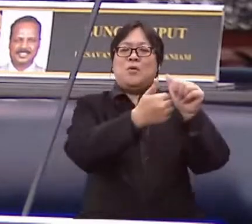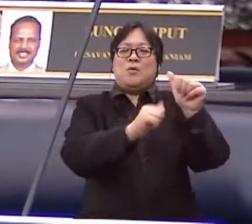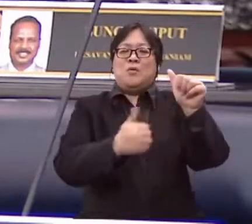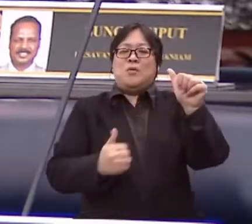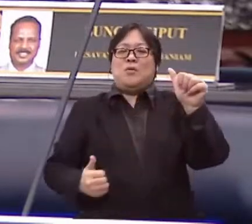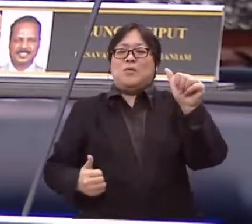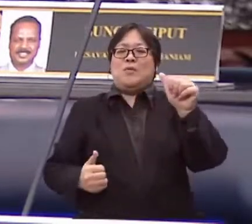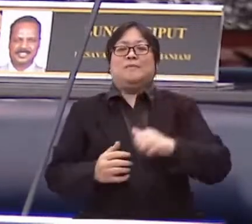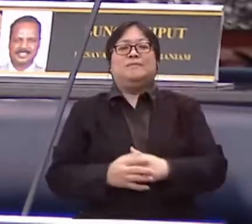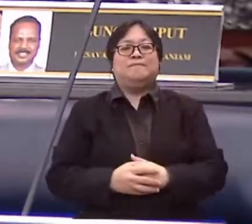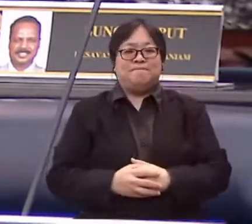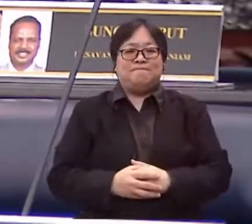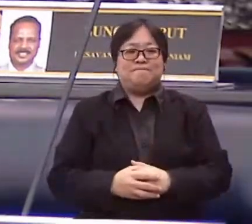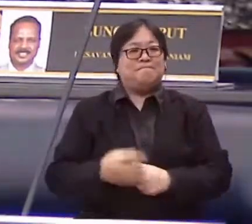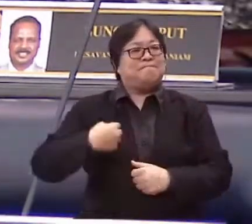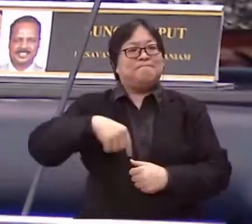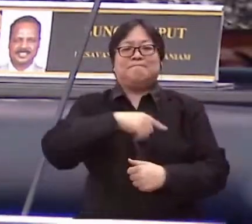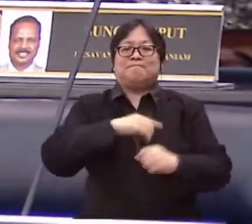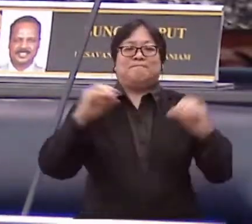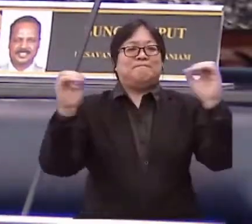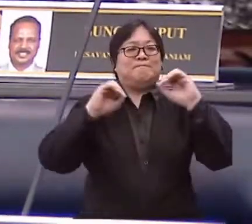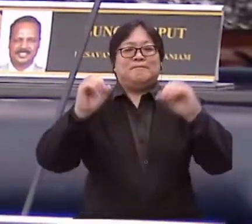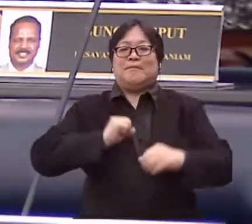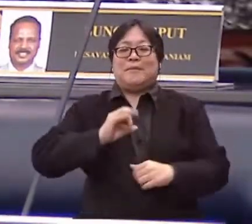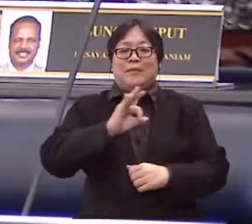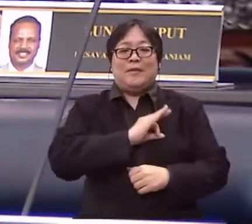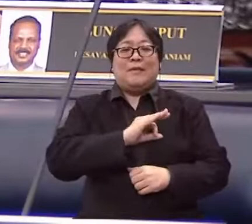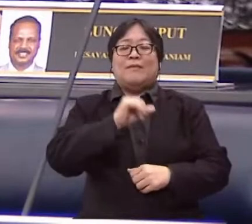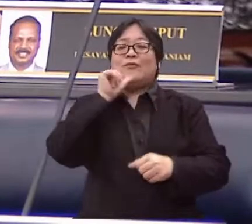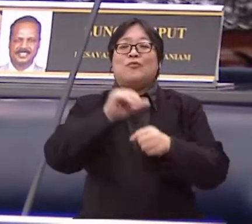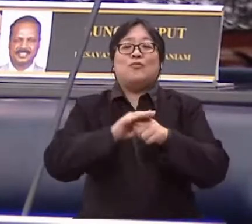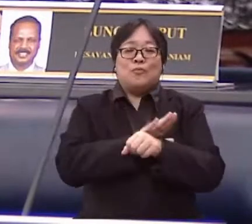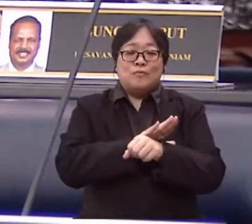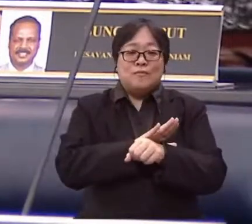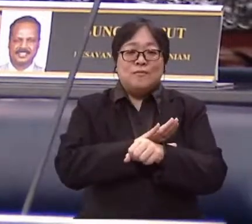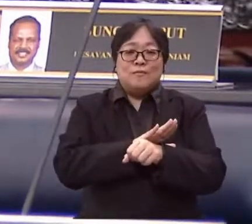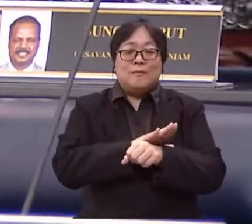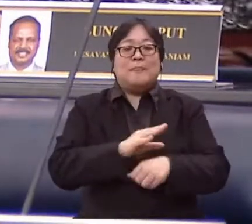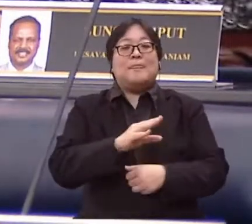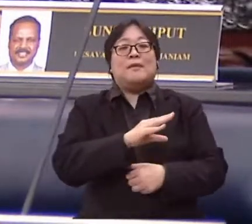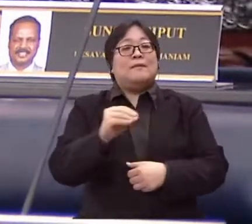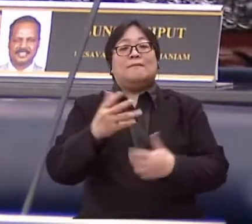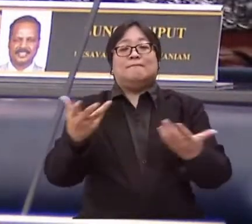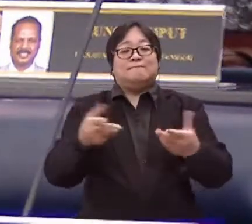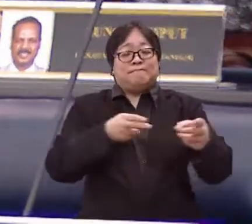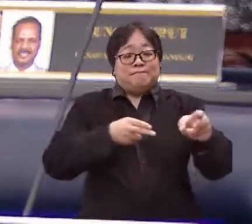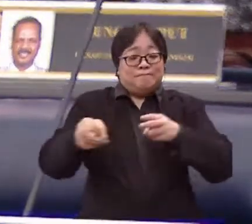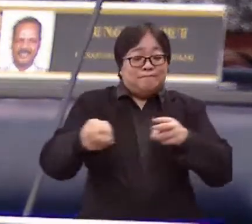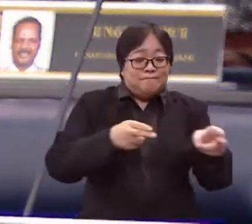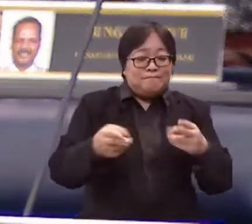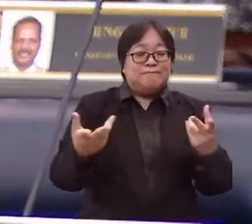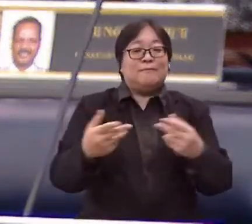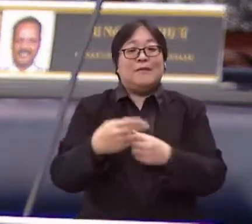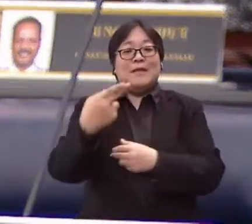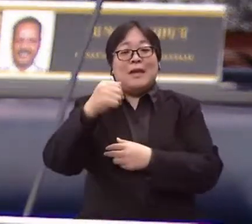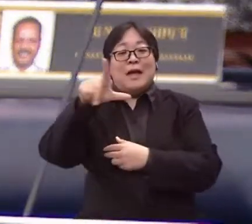menyeluruh malah kita tidak mempunyai kaki tangan yang mencukupi selain daripada untuk menguruskan